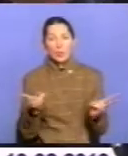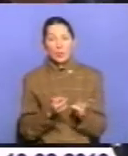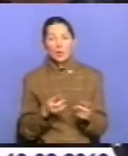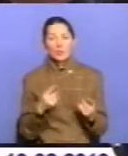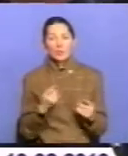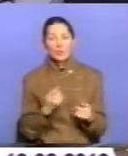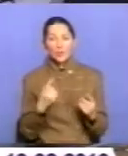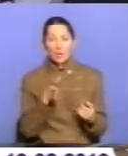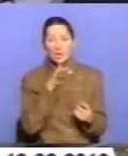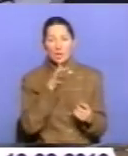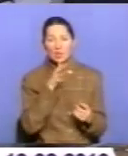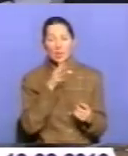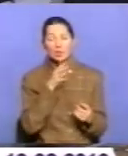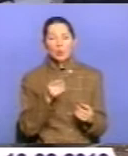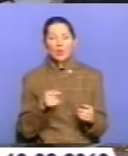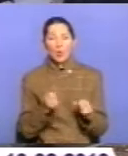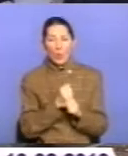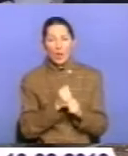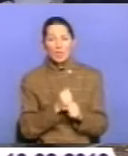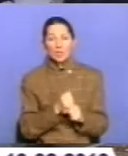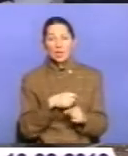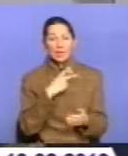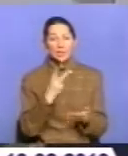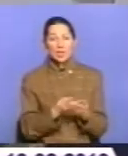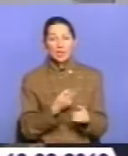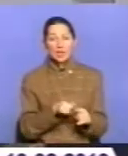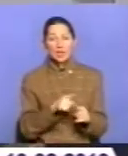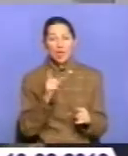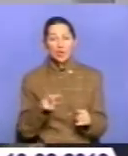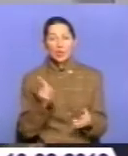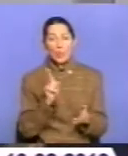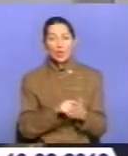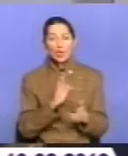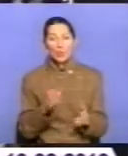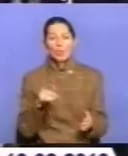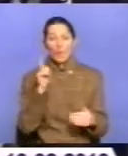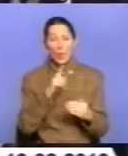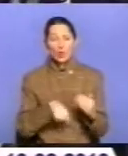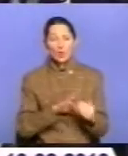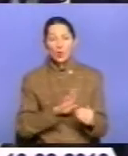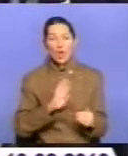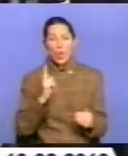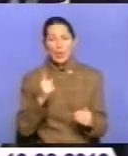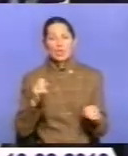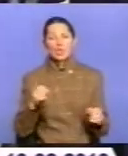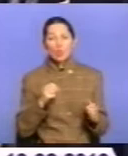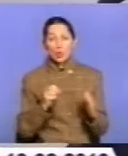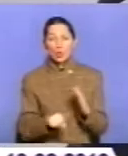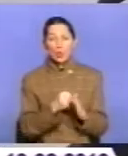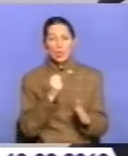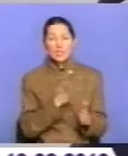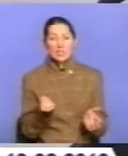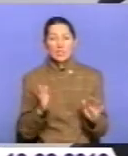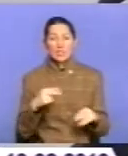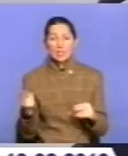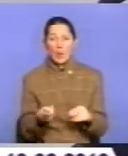певного часу. Незважаючи на це, люди повинні бути впевнені, що ні один резонансний злочин не залишиться безкарним. Кожне